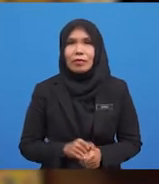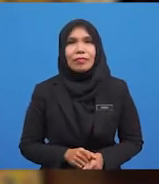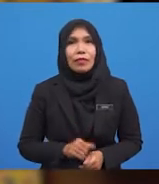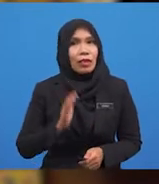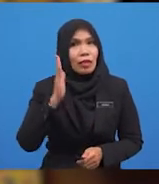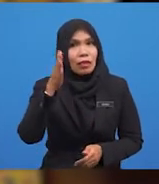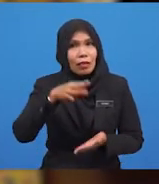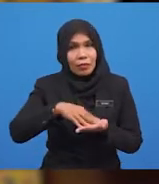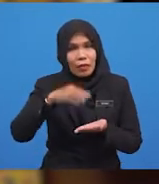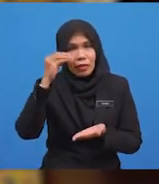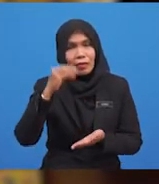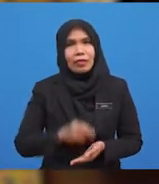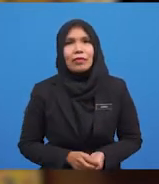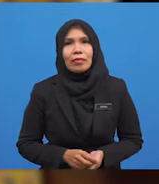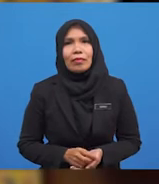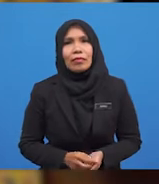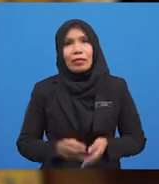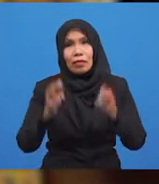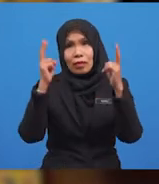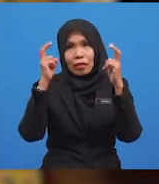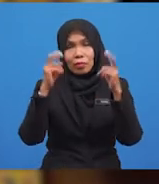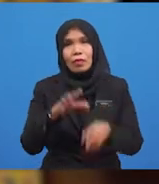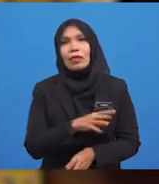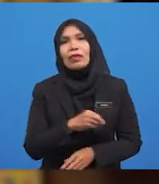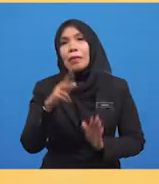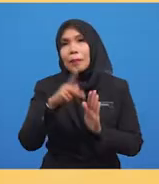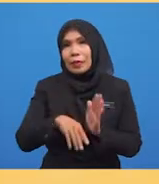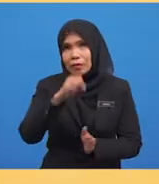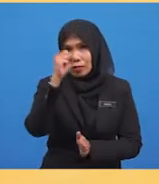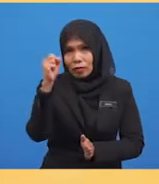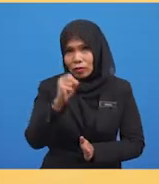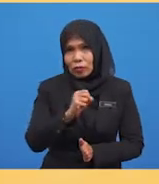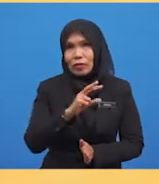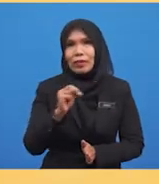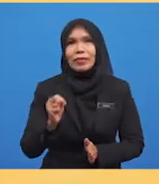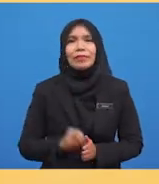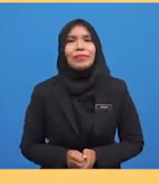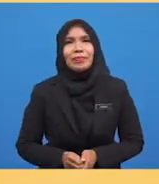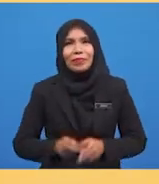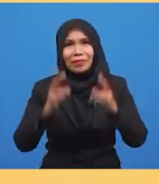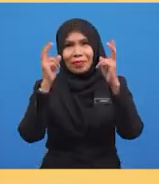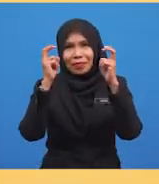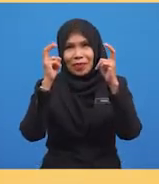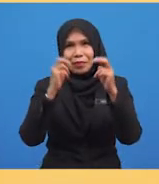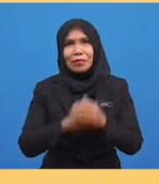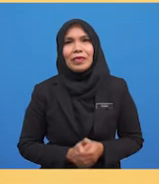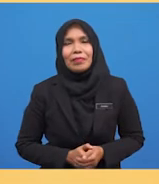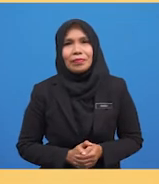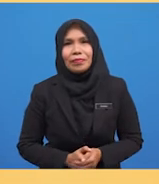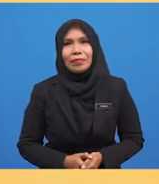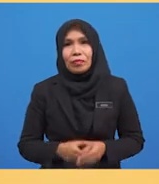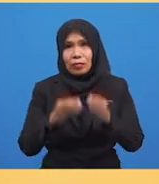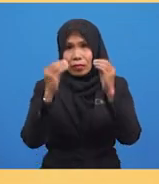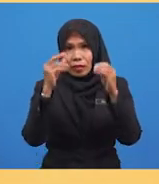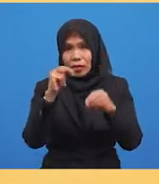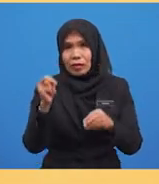pula tentang tema dan persoalan. Tema bagi seloka ini ialah ajaran